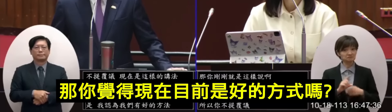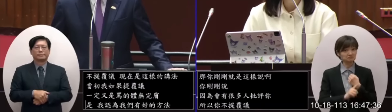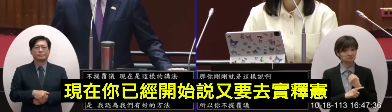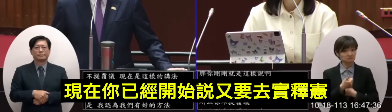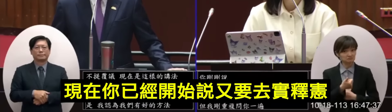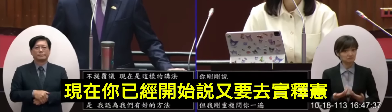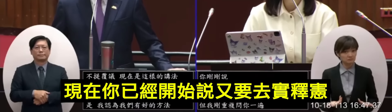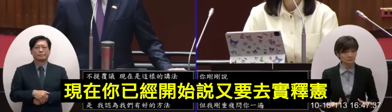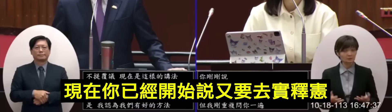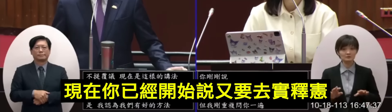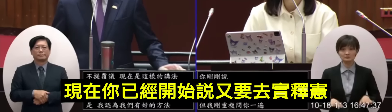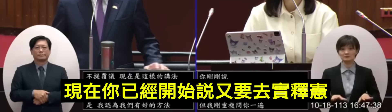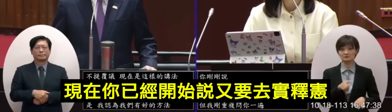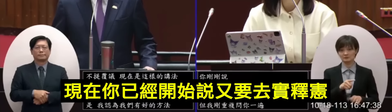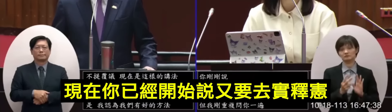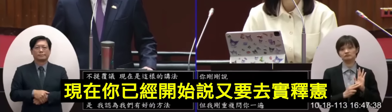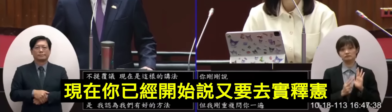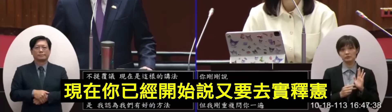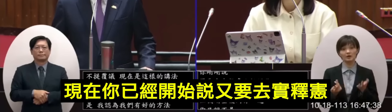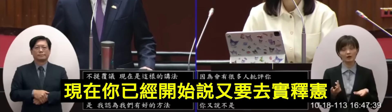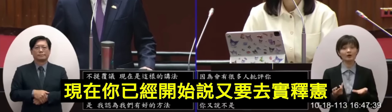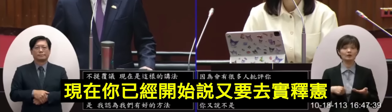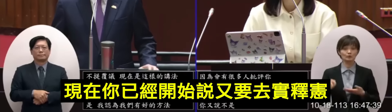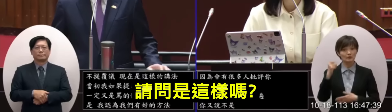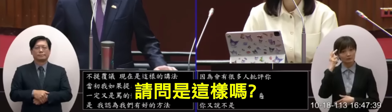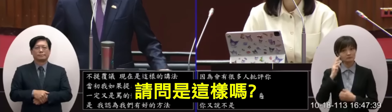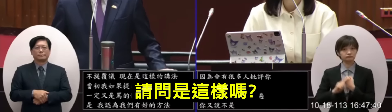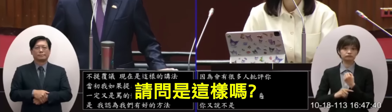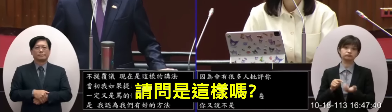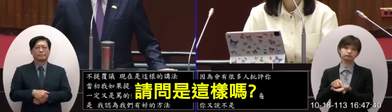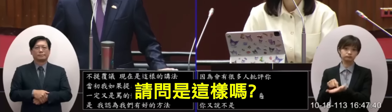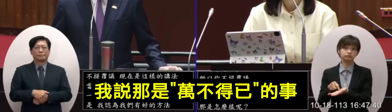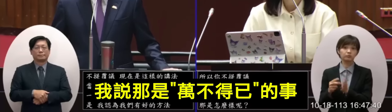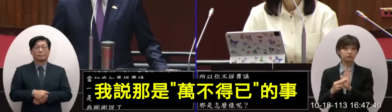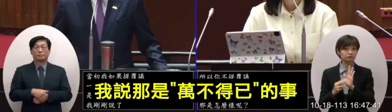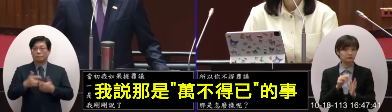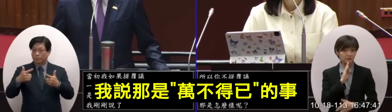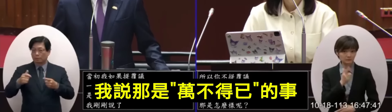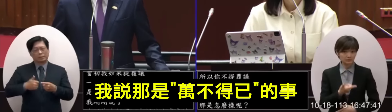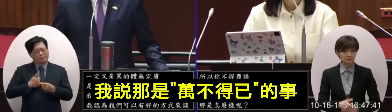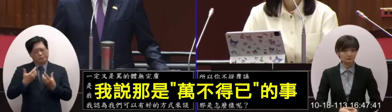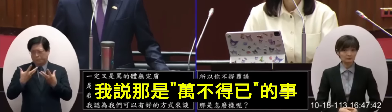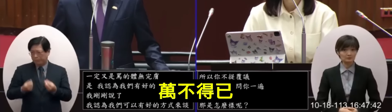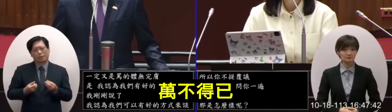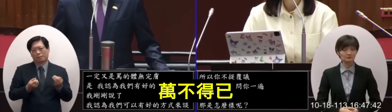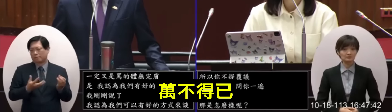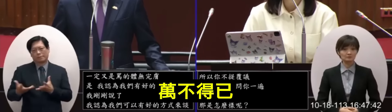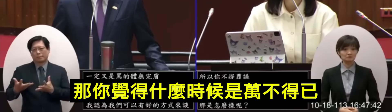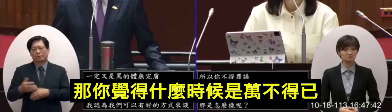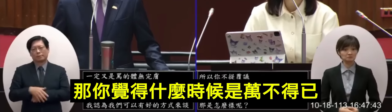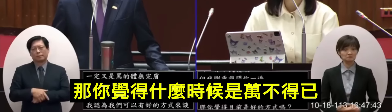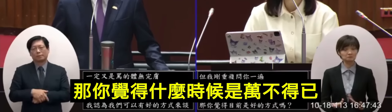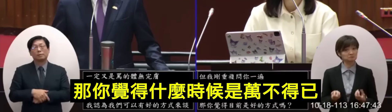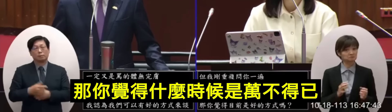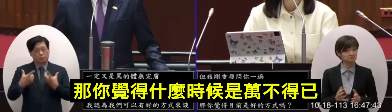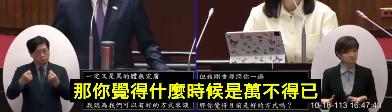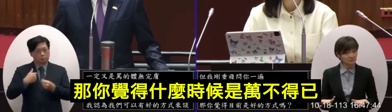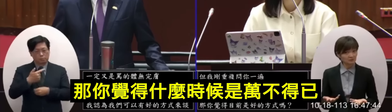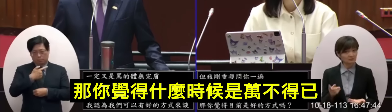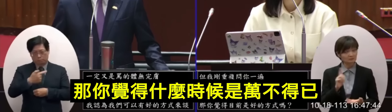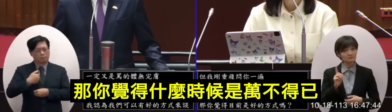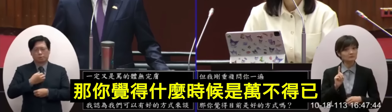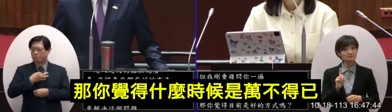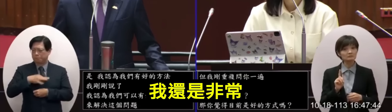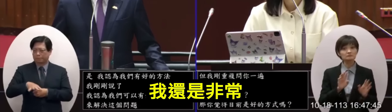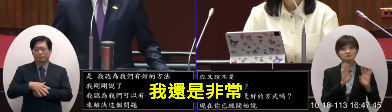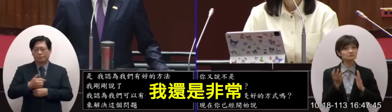吗？现在你已经开始说又要去释宪了，请问是这样吗？ 我说那是万不得已的事。 万不得已，那你觉得什么时候是万不